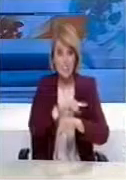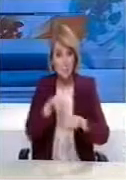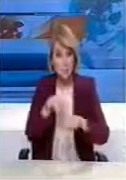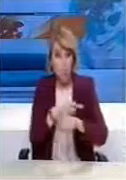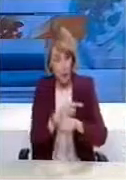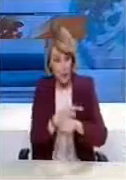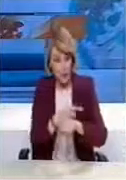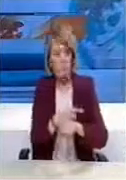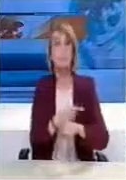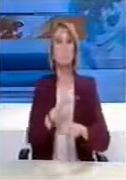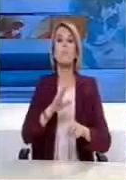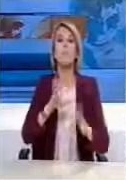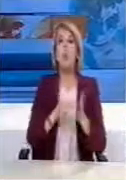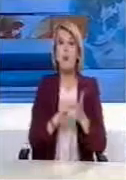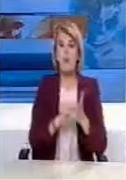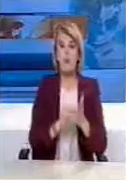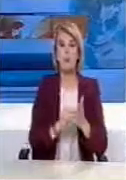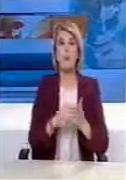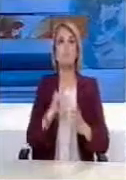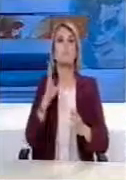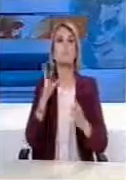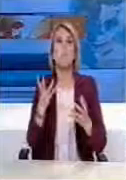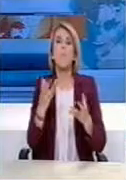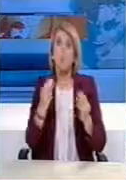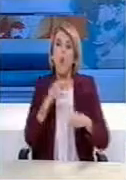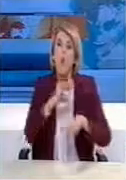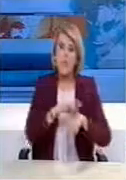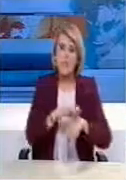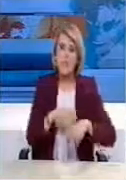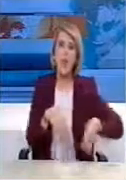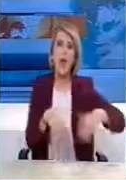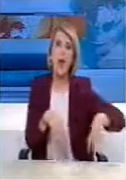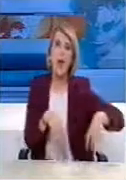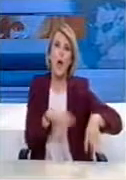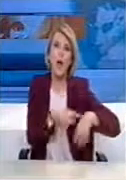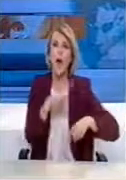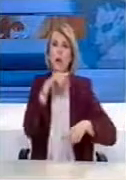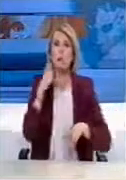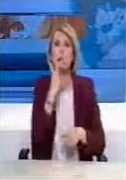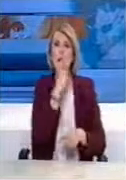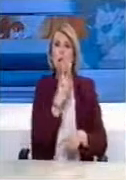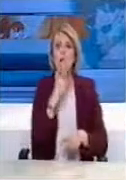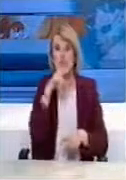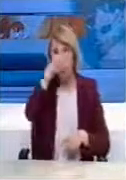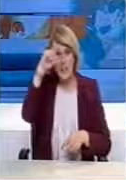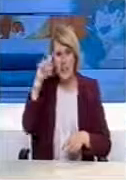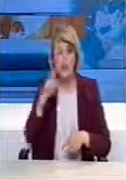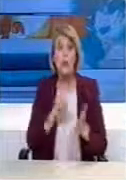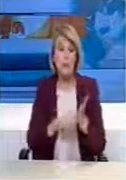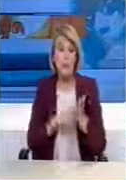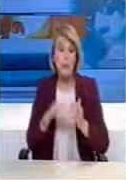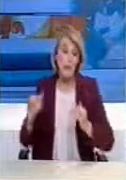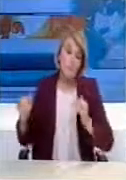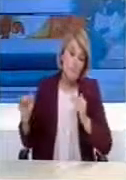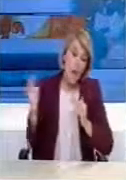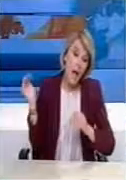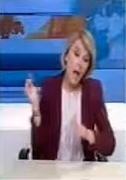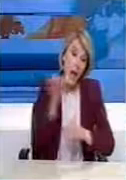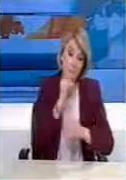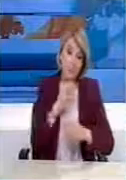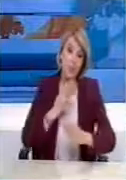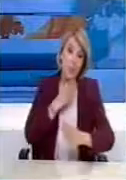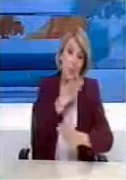θυμίζουν εγκεφαλικό, όπως μια αδυναμία στο χέρι ή στο πόδι, μια δυσκολία στην ομιλία, θα πρέπει να πηγαίνουν απαραίτητα στα νοσοκομεία άμεσα, ώστε